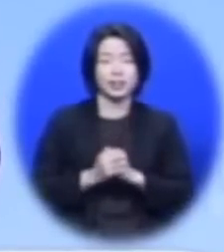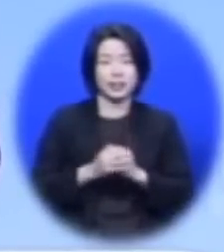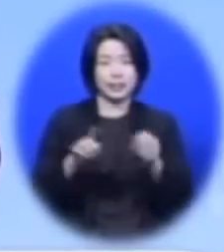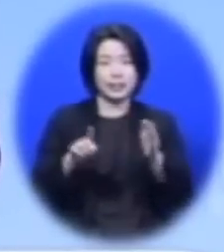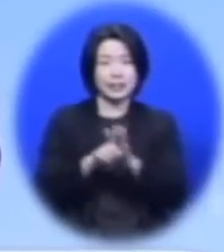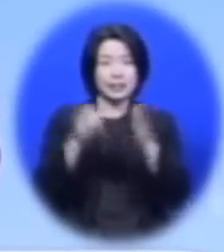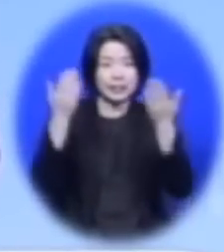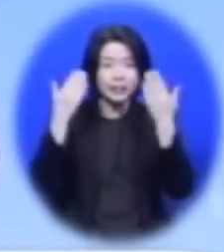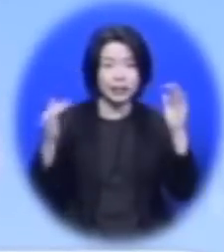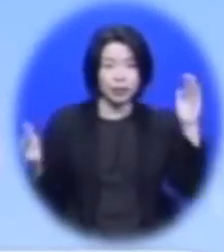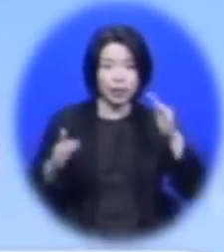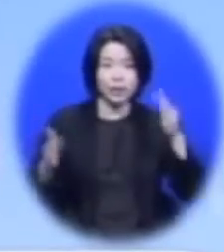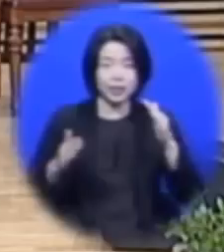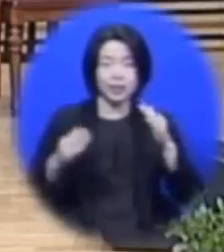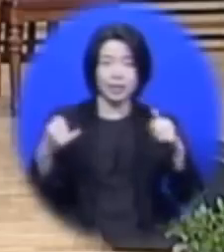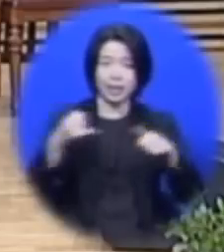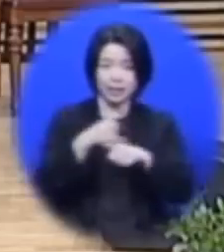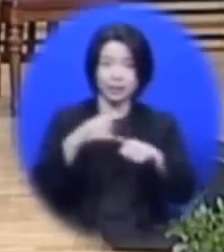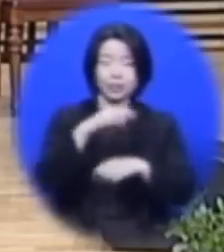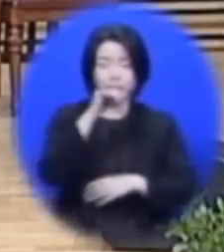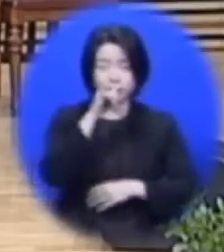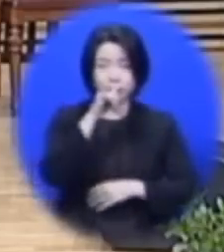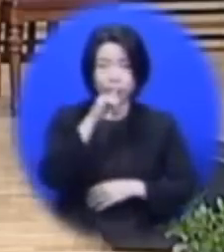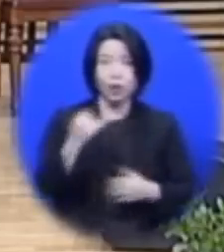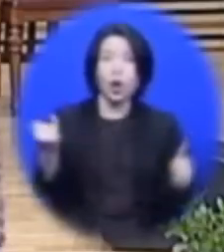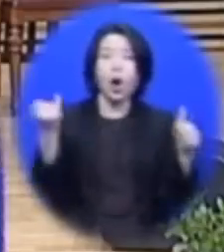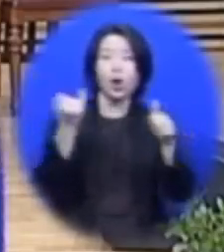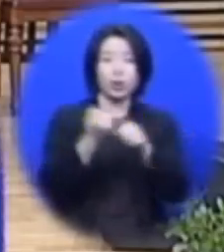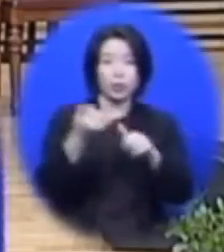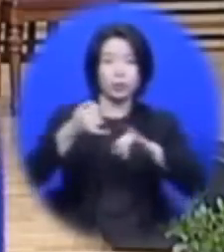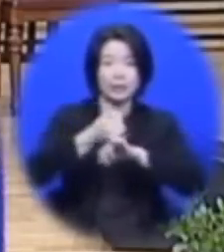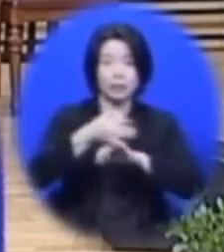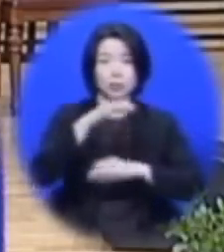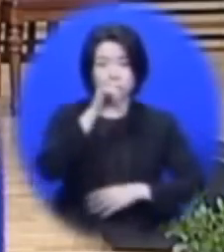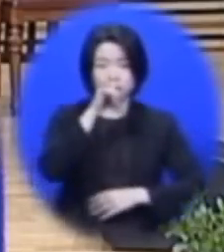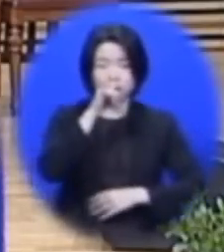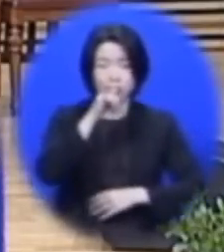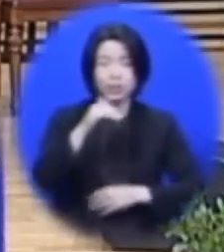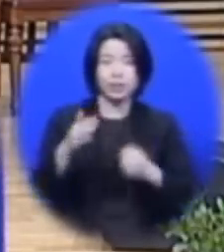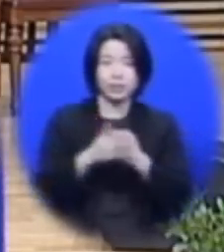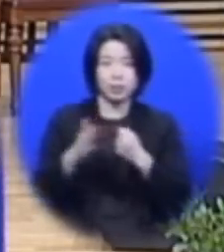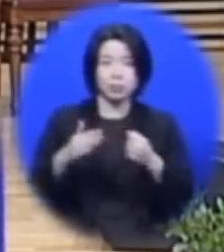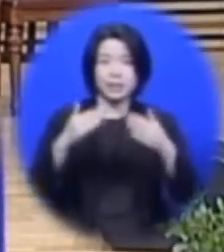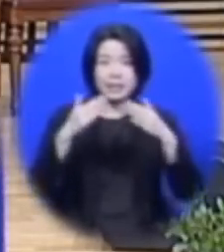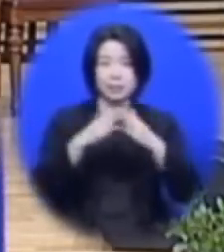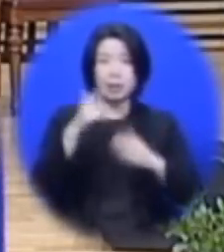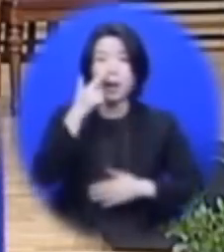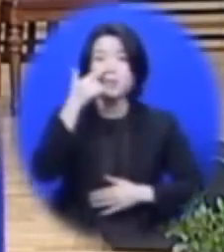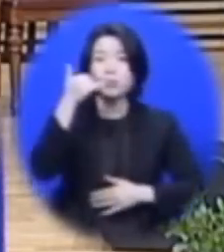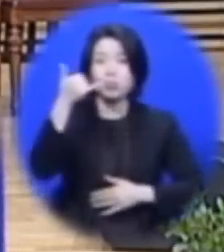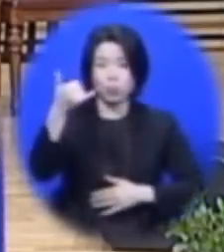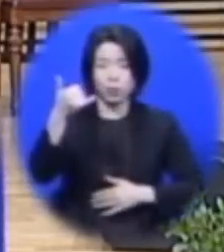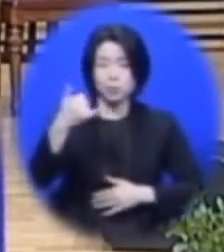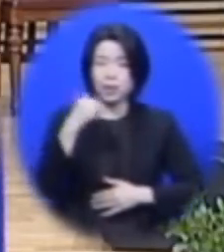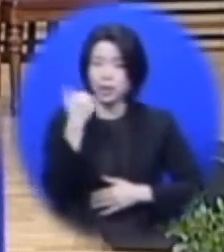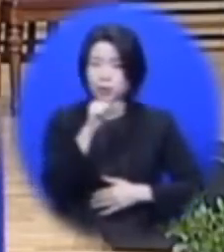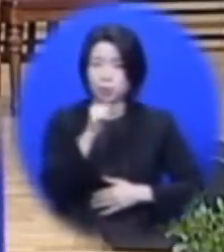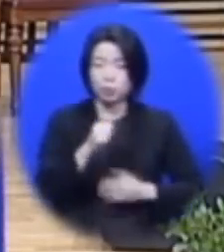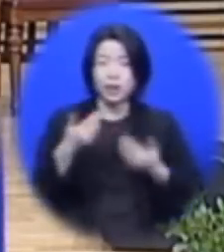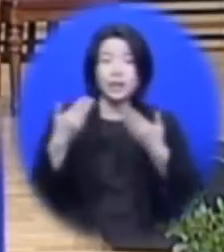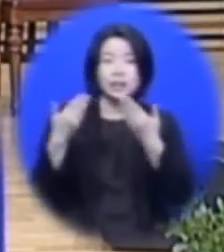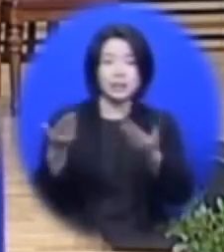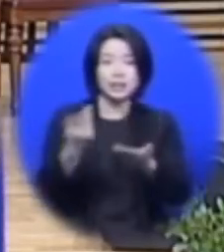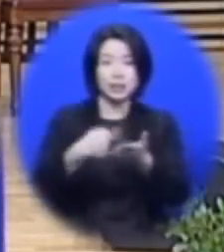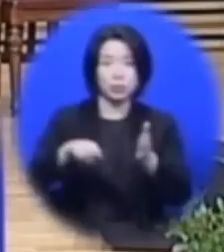신학생과 사귀었어요. 그리고 결혼을 약속을 했습니다. 이제 집에 부모님에게 소개를 해드려야